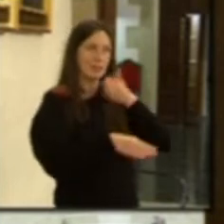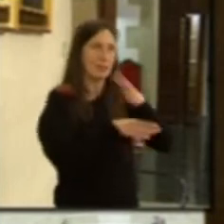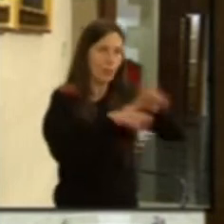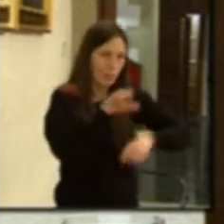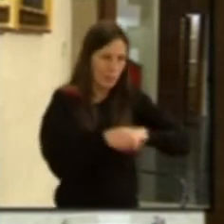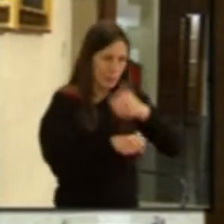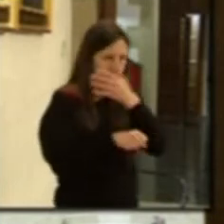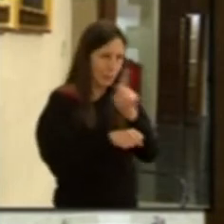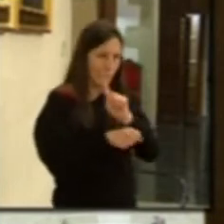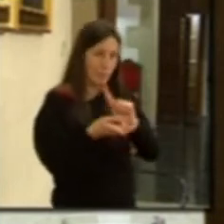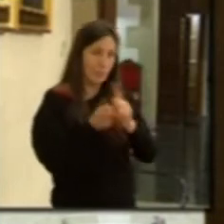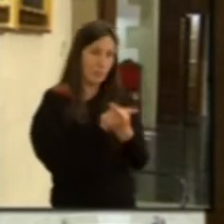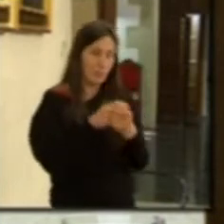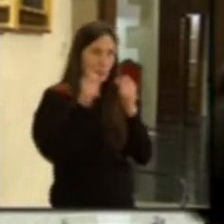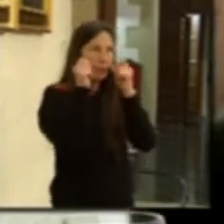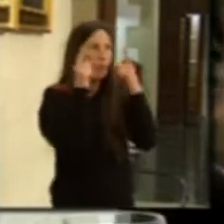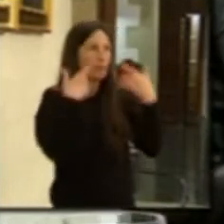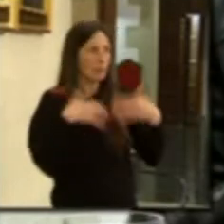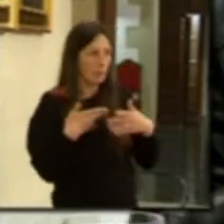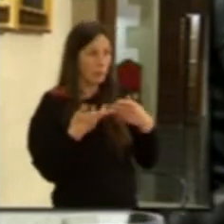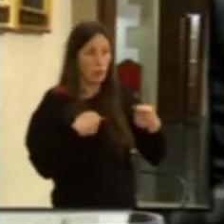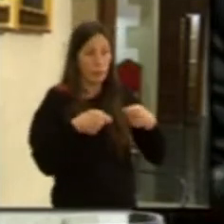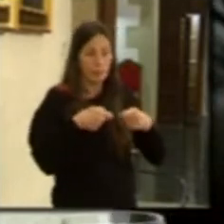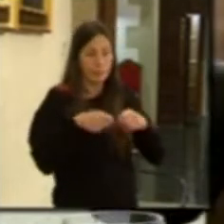aleshores vam descobrir amb molta intensitat el comerç